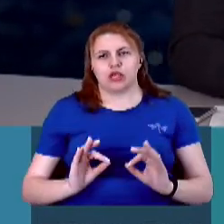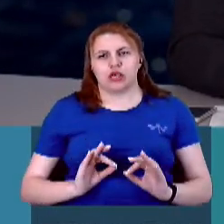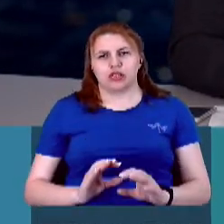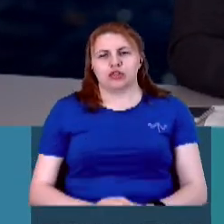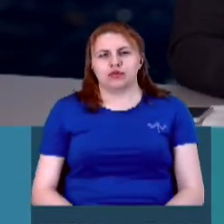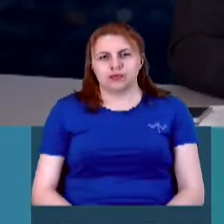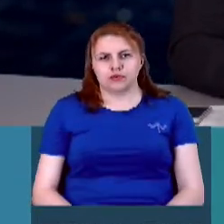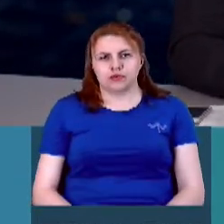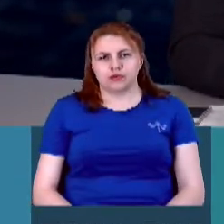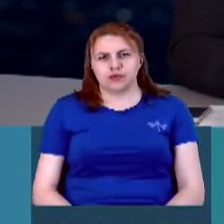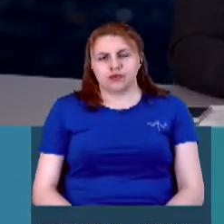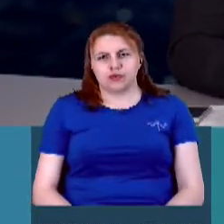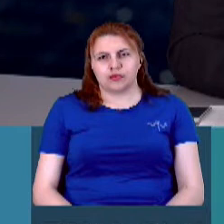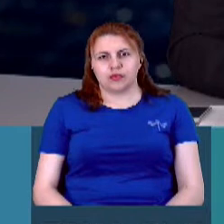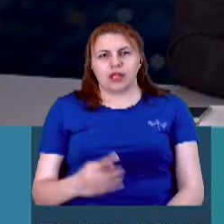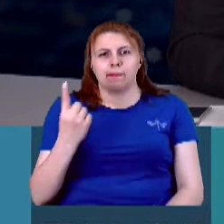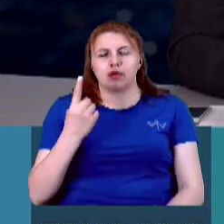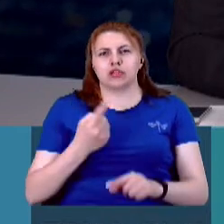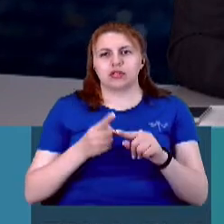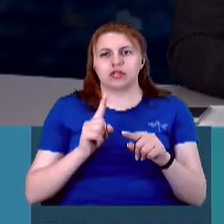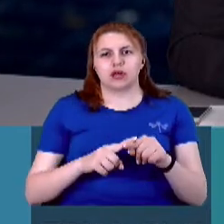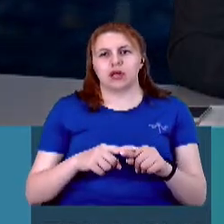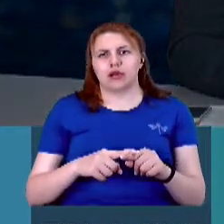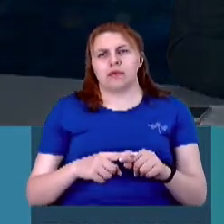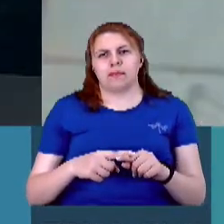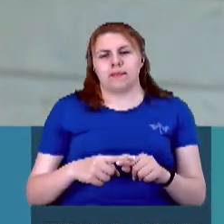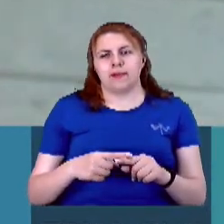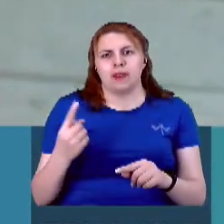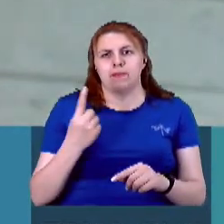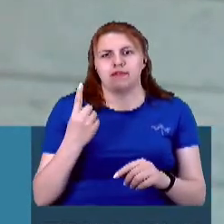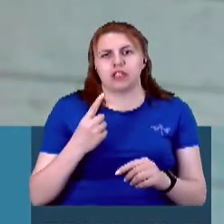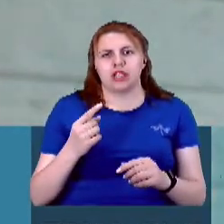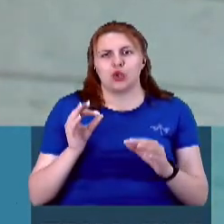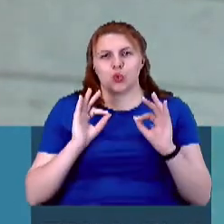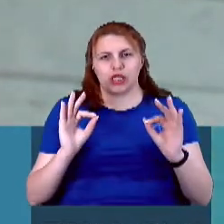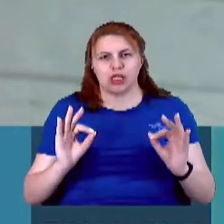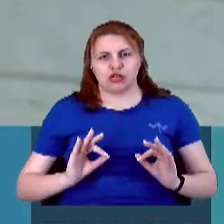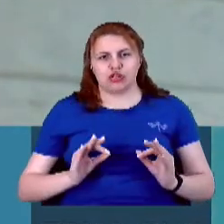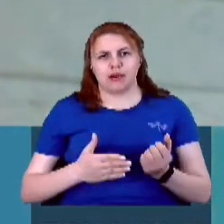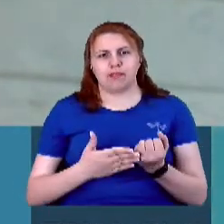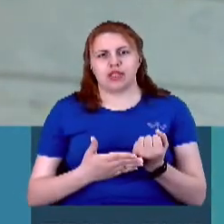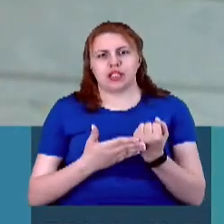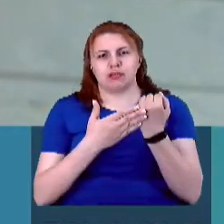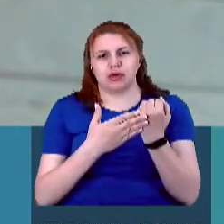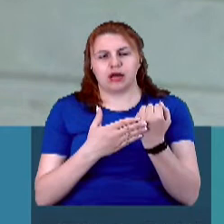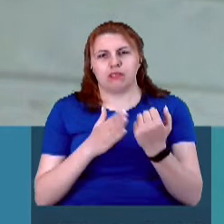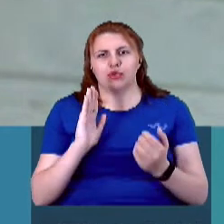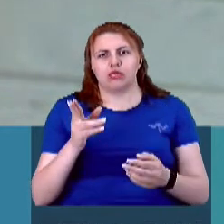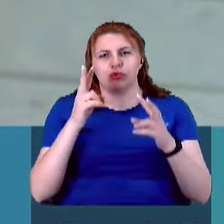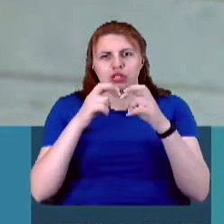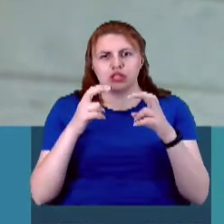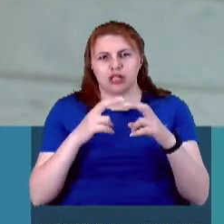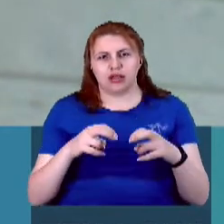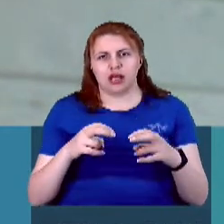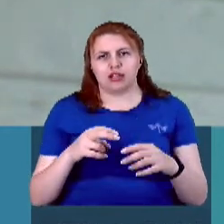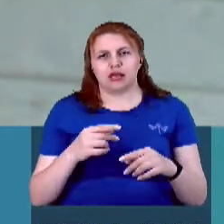Ну, найперше, це, звичайно, первинна юридична підтримка, і ми будемо розглядати цю справу, якщо